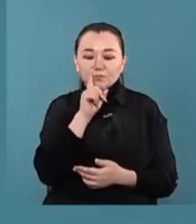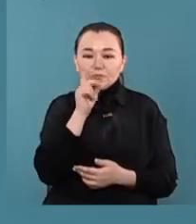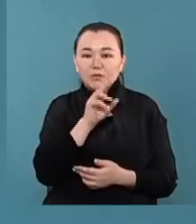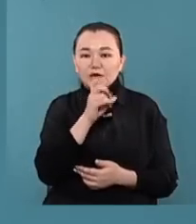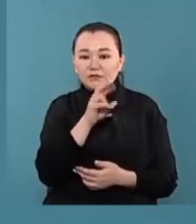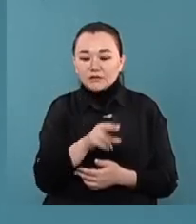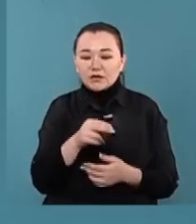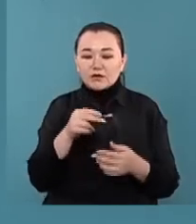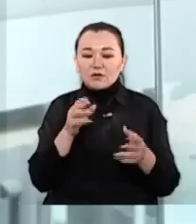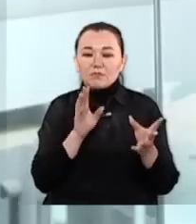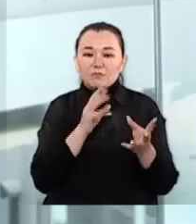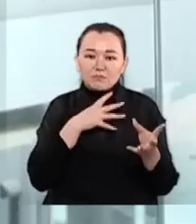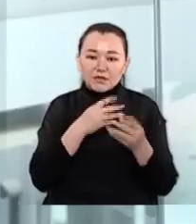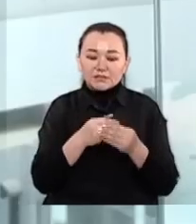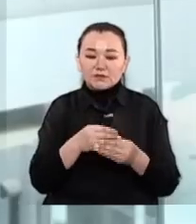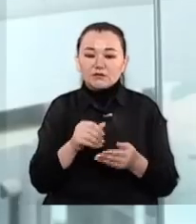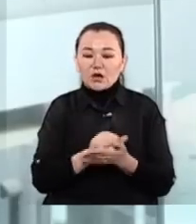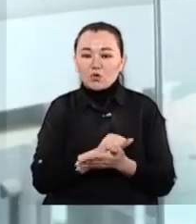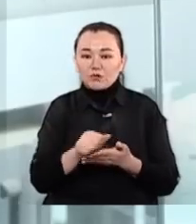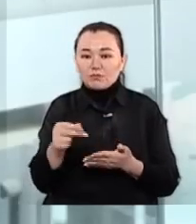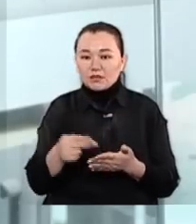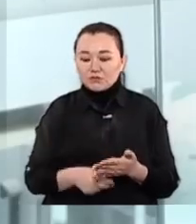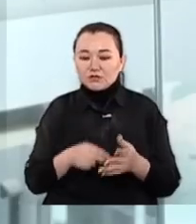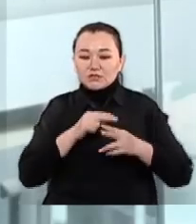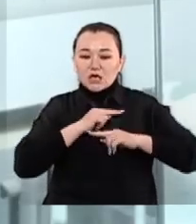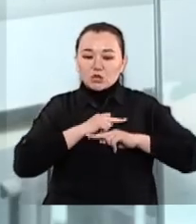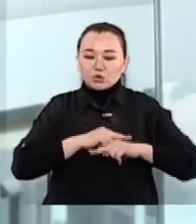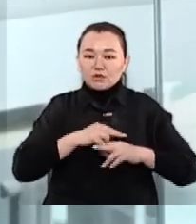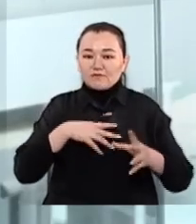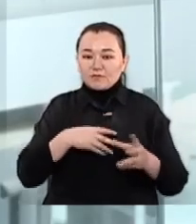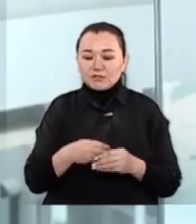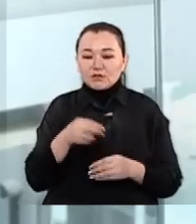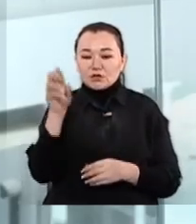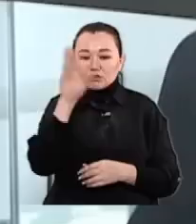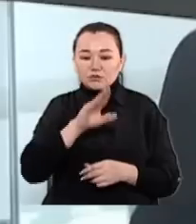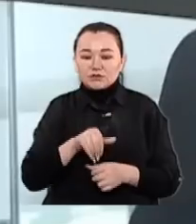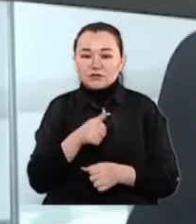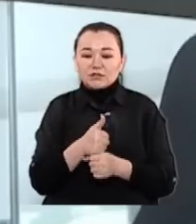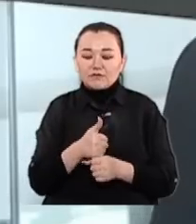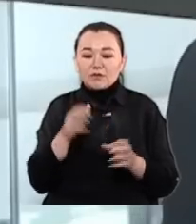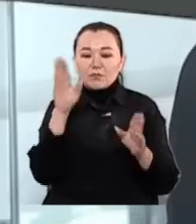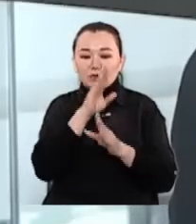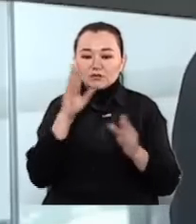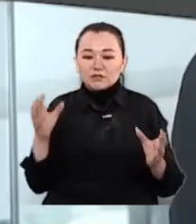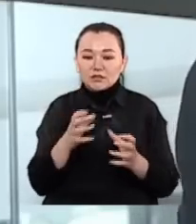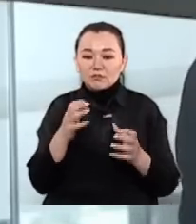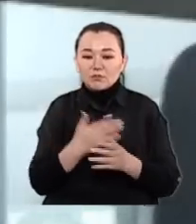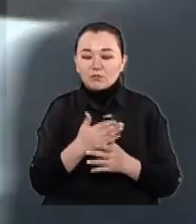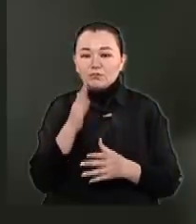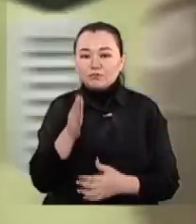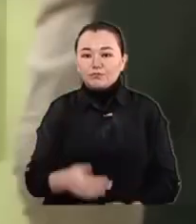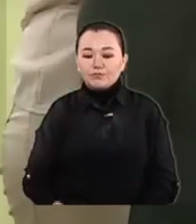партиясымен меморандум отырып отырмыз. Бұл елімізге ең бастысы табиғатымызды сақтауға